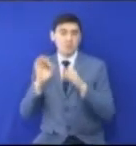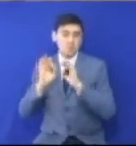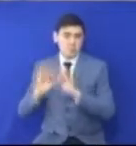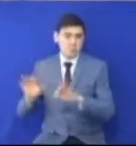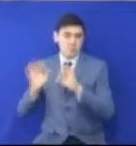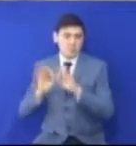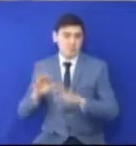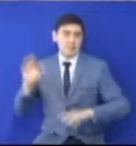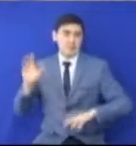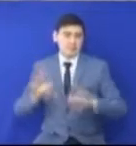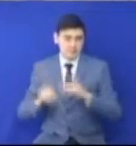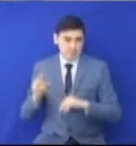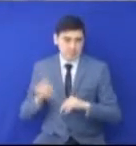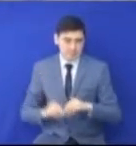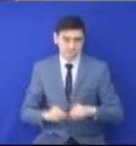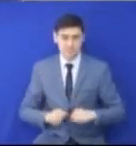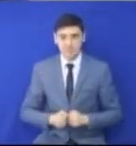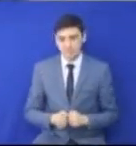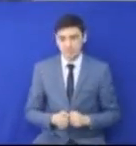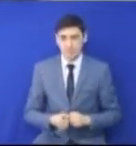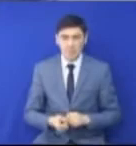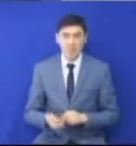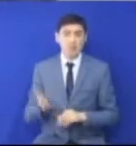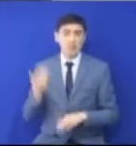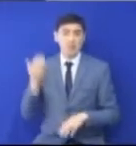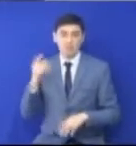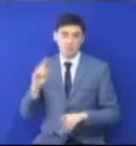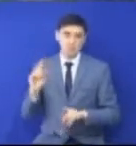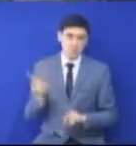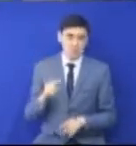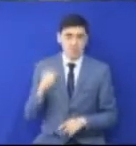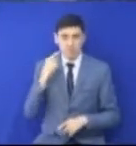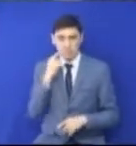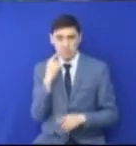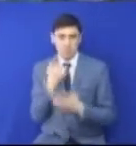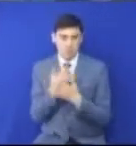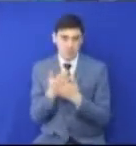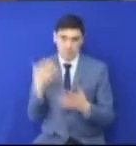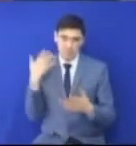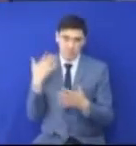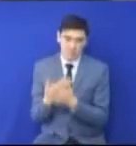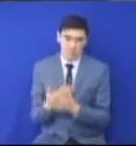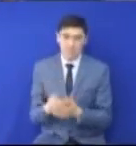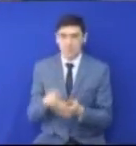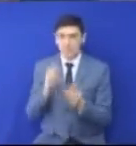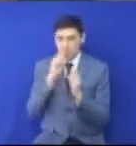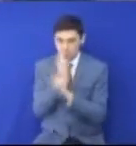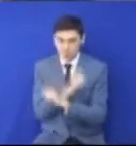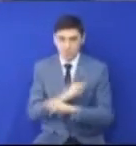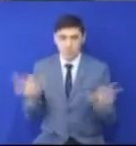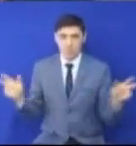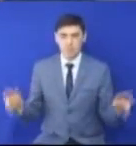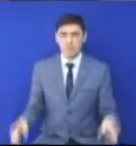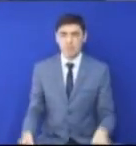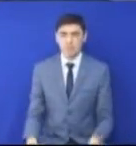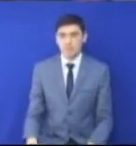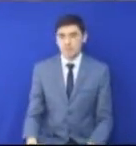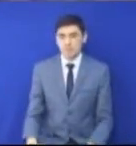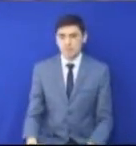ұзақ болсын деп тілек айтады. Бұл күні бұрынғы өкпе реніш кешіріліп, араздық ұмытылады. Бұл күн